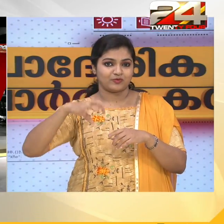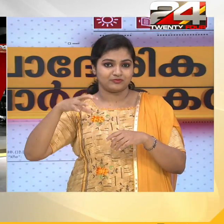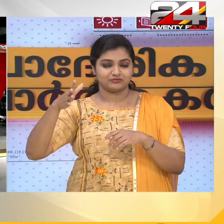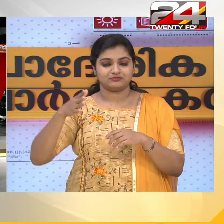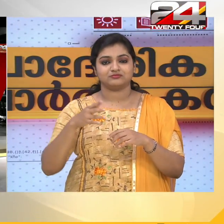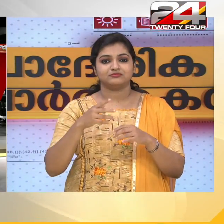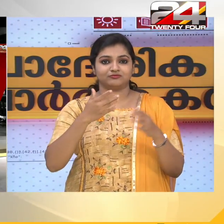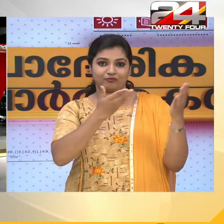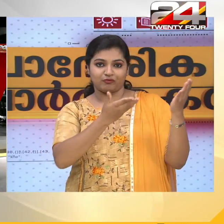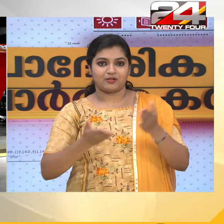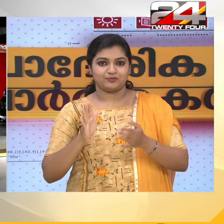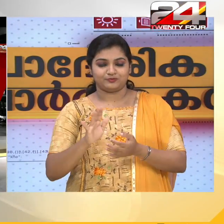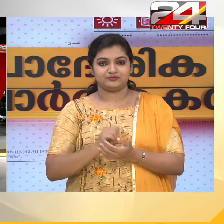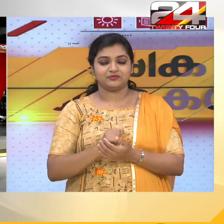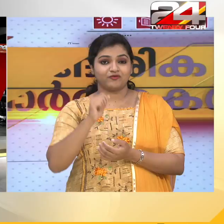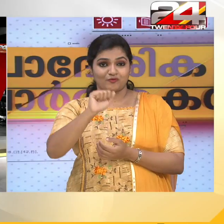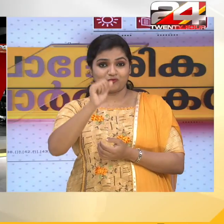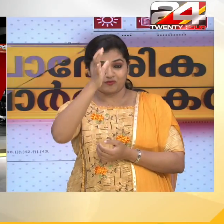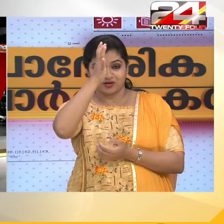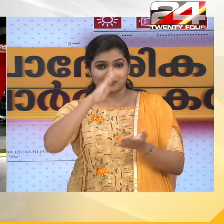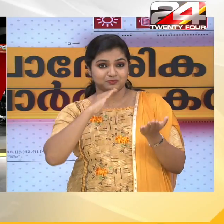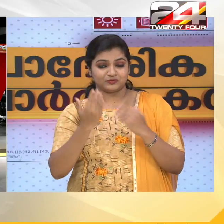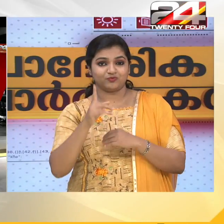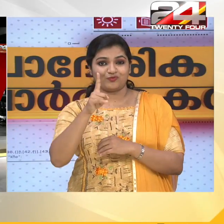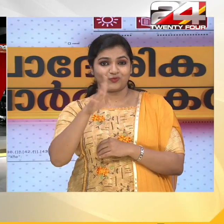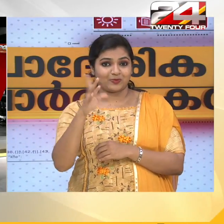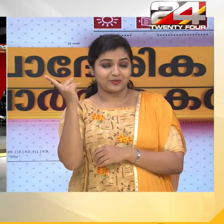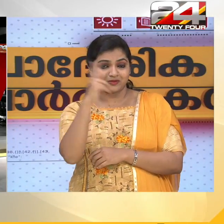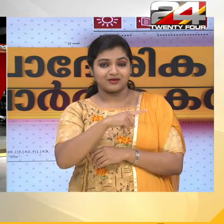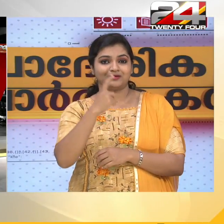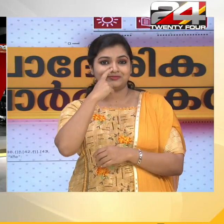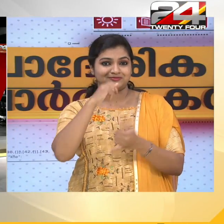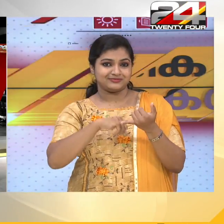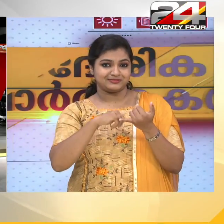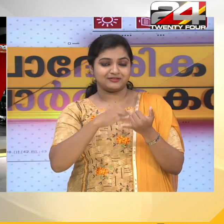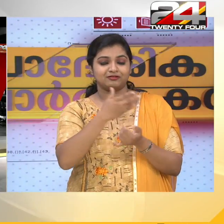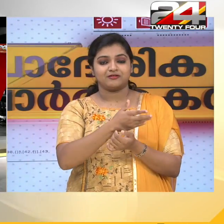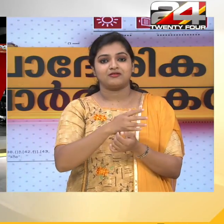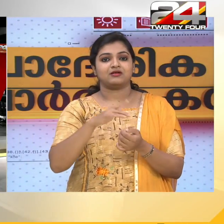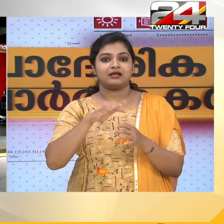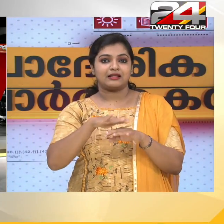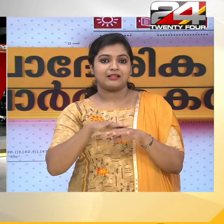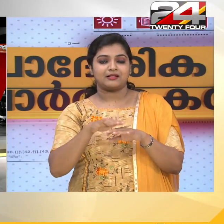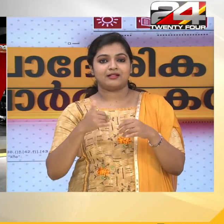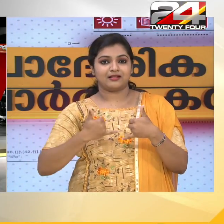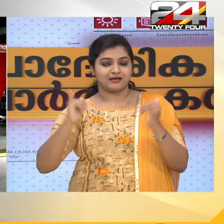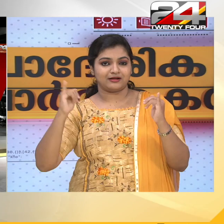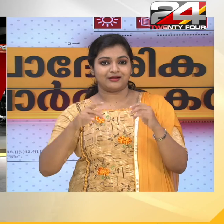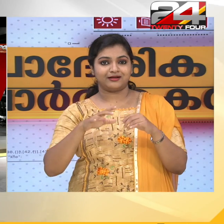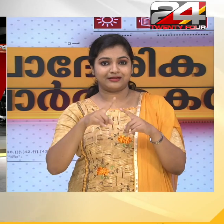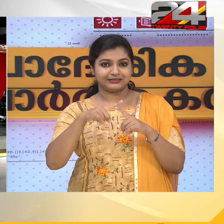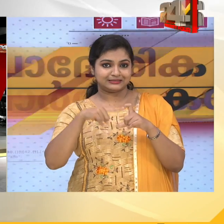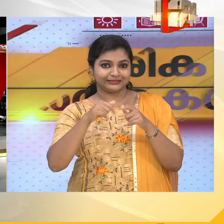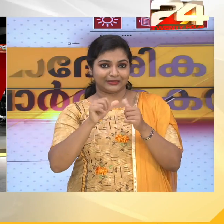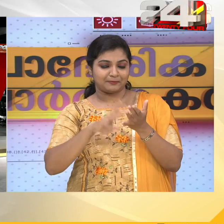സഹപാഠികളും സുഹൃത്തുക്കളും. അച്ഛൻ മരണപ്പെട്ട 14th ദിവസമാണ് ശ്രീലക്ഷ്മി ഇന്ത്യൻ ടീമിലേക്ക് തിരഞ്ഞെടുക്കപ്പെട്ടത്. ലോകകപ്പ് ഫൈനലിൽ